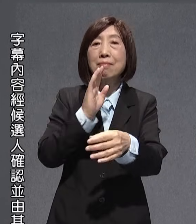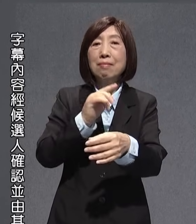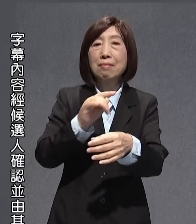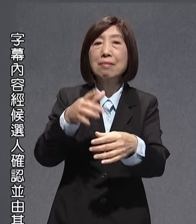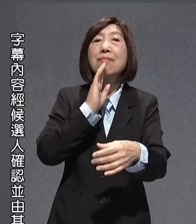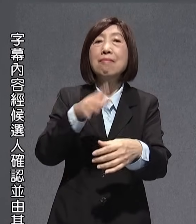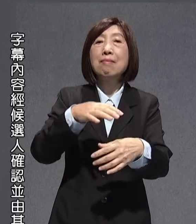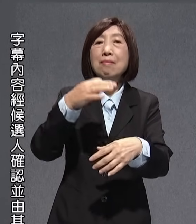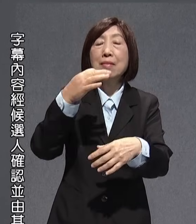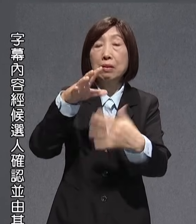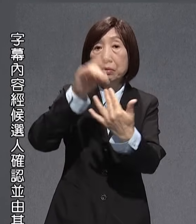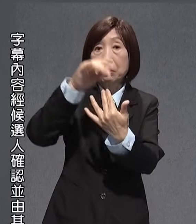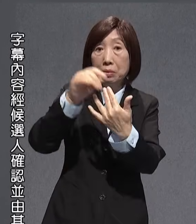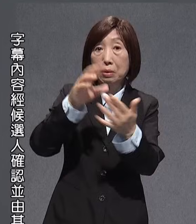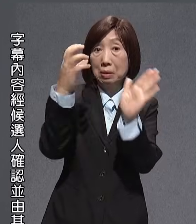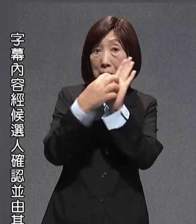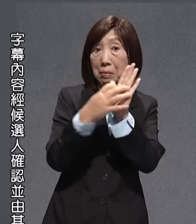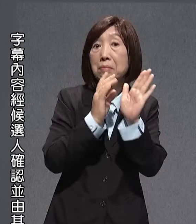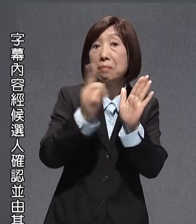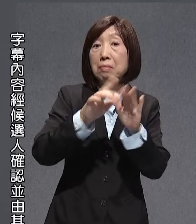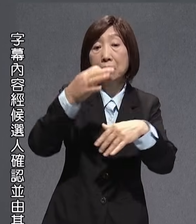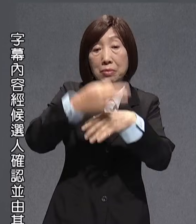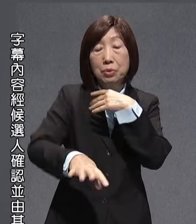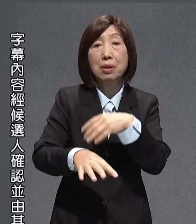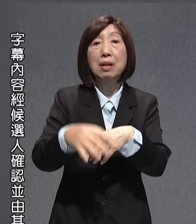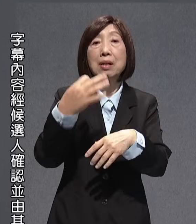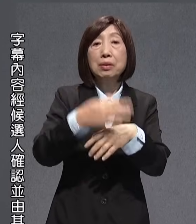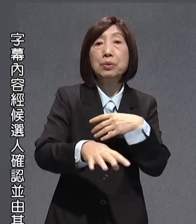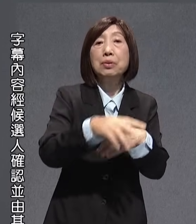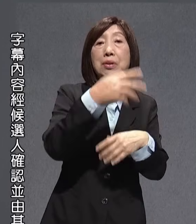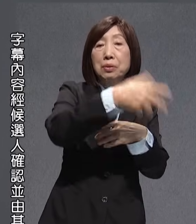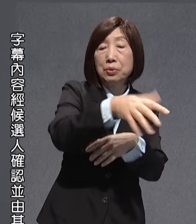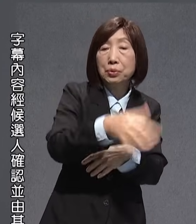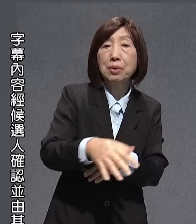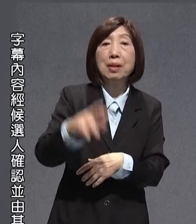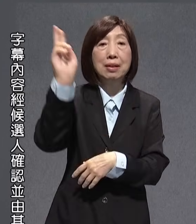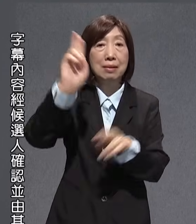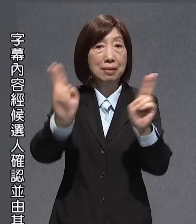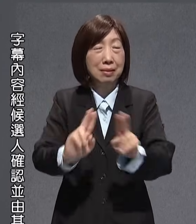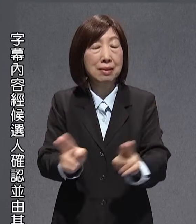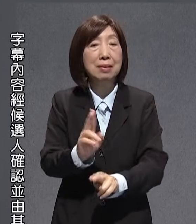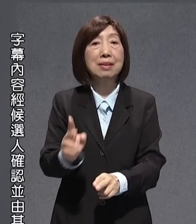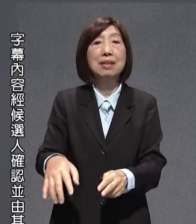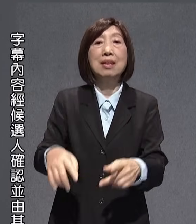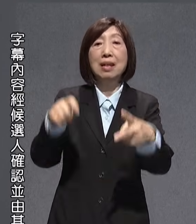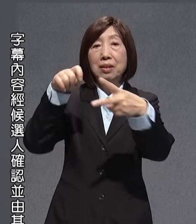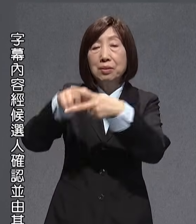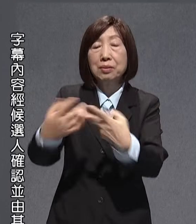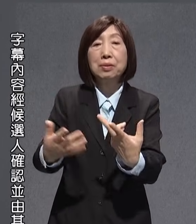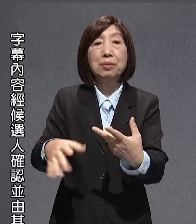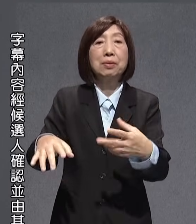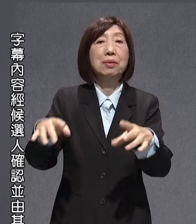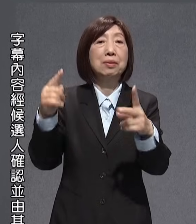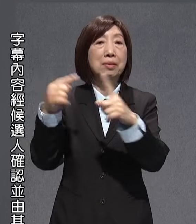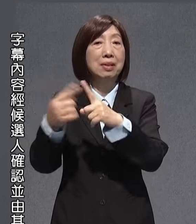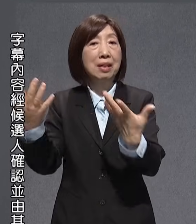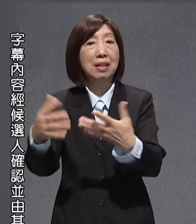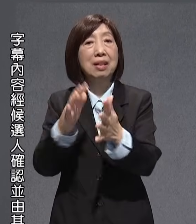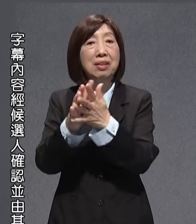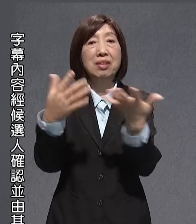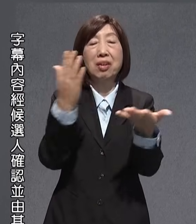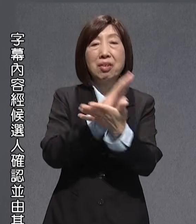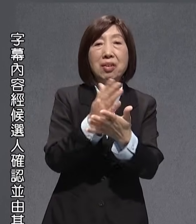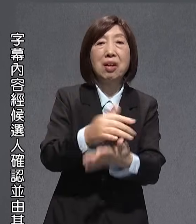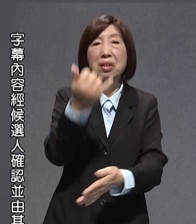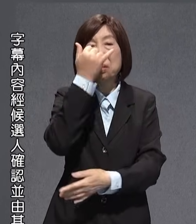缺”，所谓的五缺：缺水、缺电、缺工、缺地、缺人才，还有这个缺蛋、缺猪